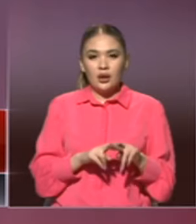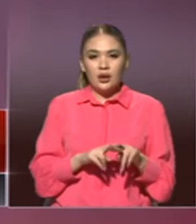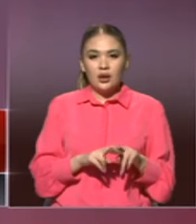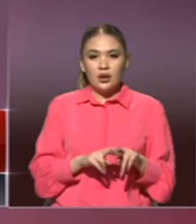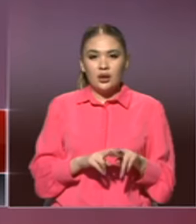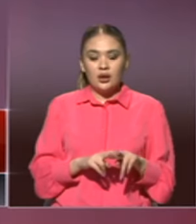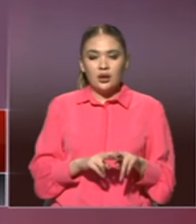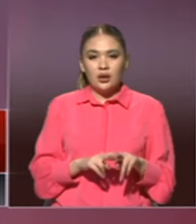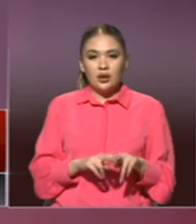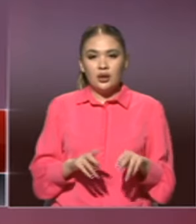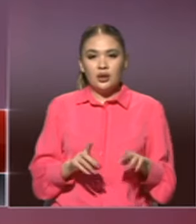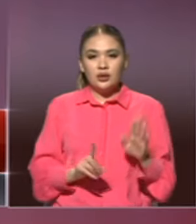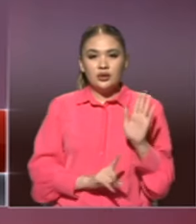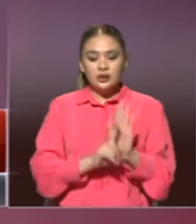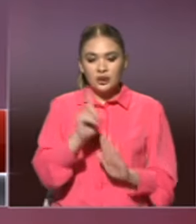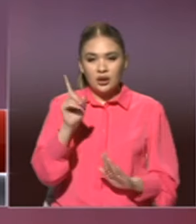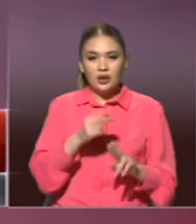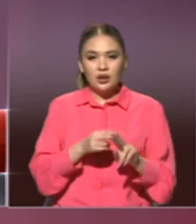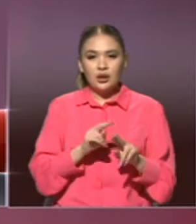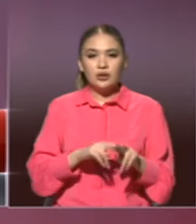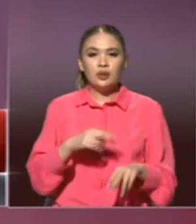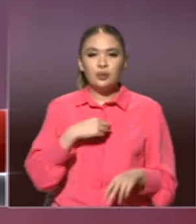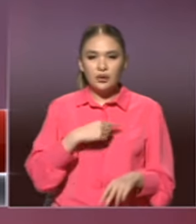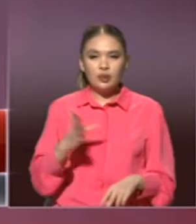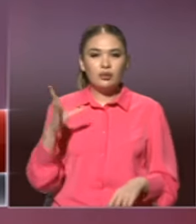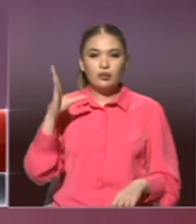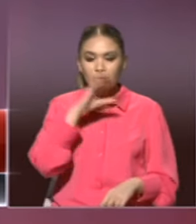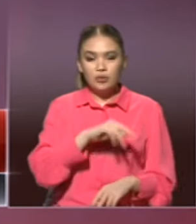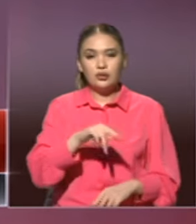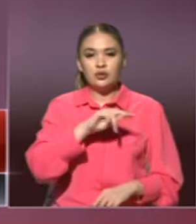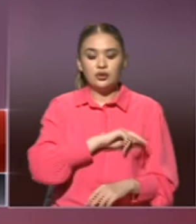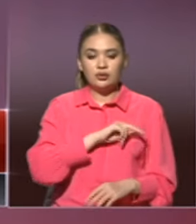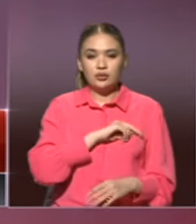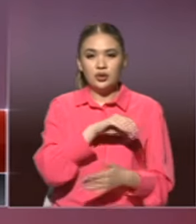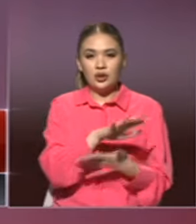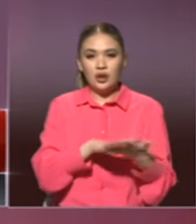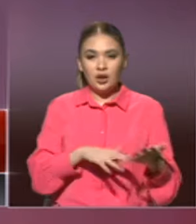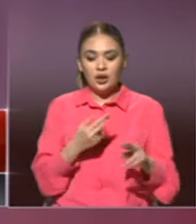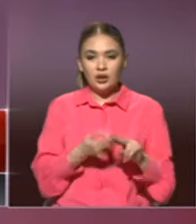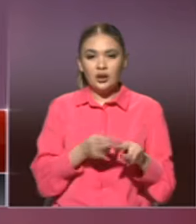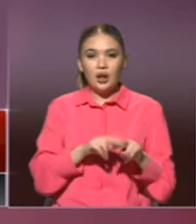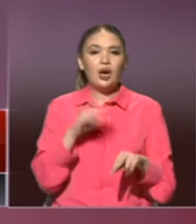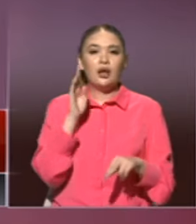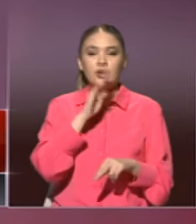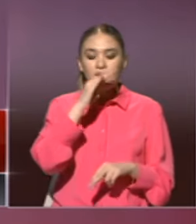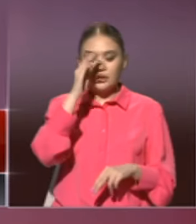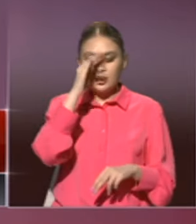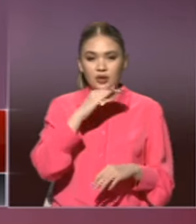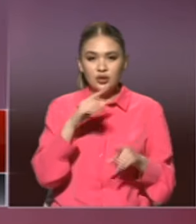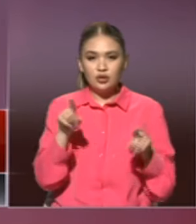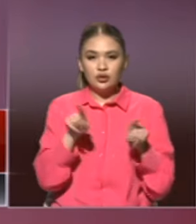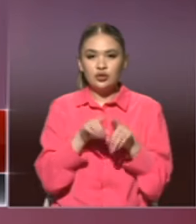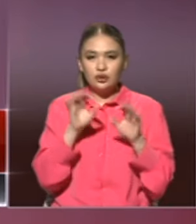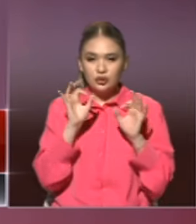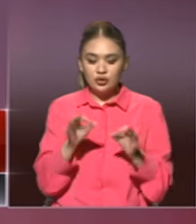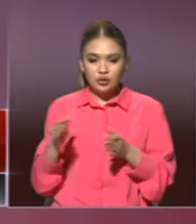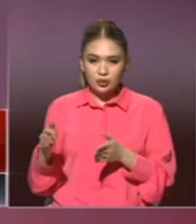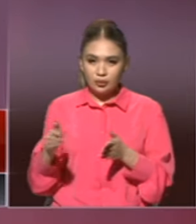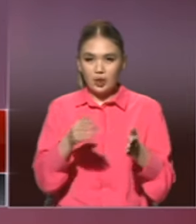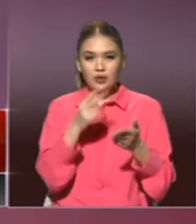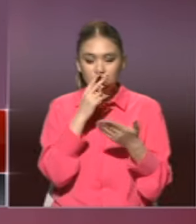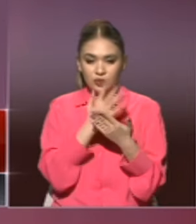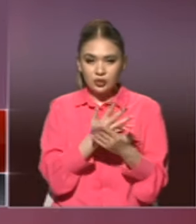бір көзқарас қалыптасады. Мен мына мамандықтың иесі боламын деген. Осындай жағдайда, мысалға, ата-ана тарапынан да дұрыс бағыт-бағдар берілсе, онда